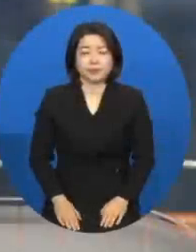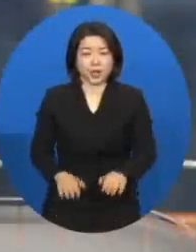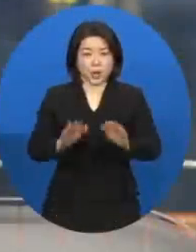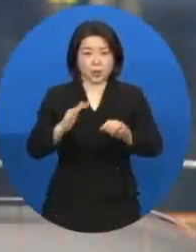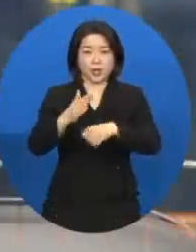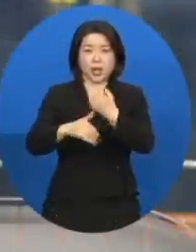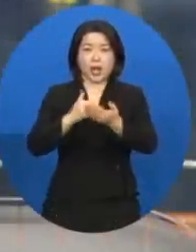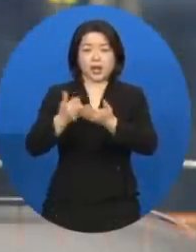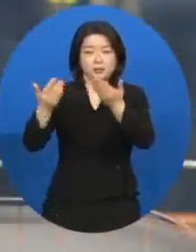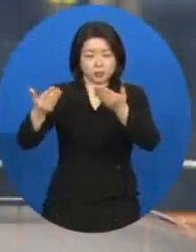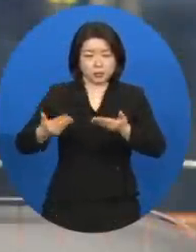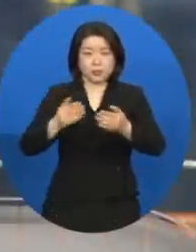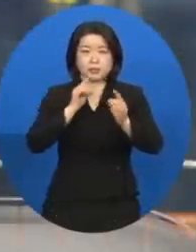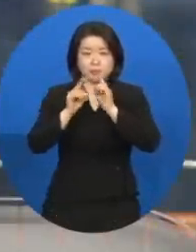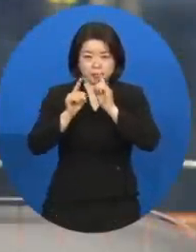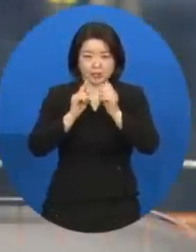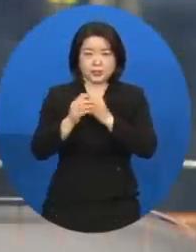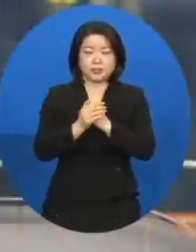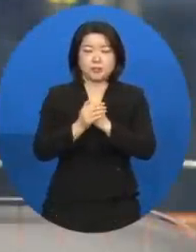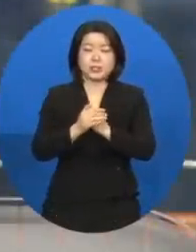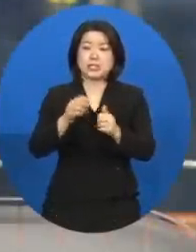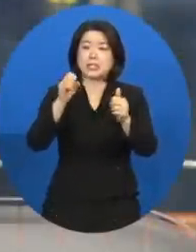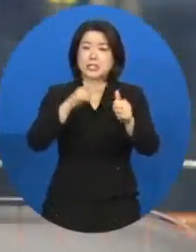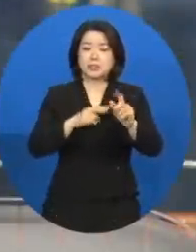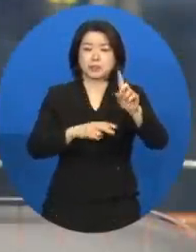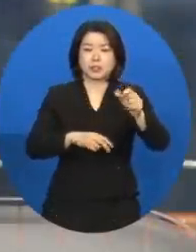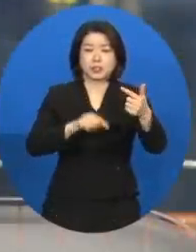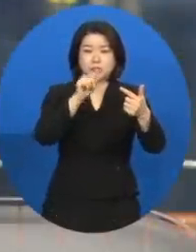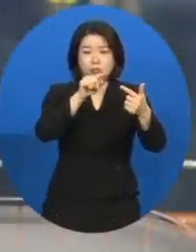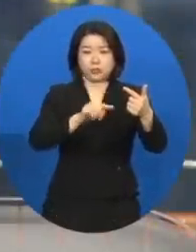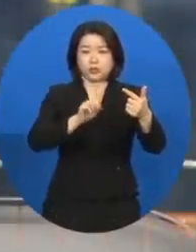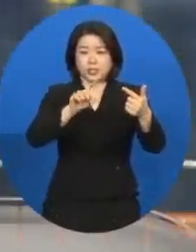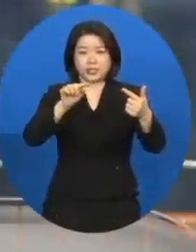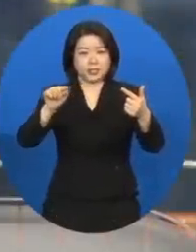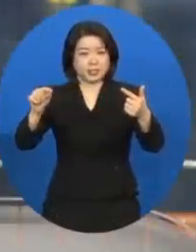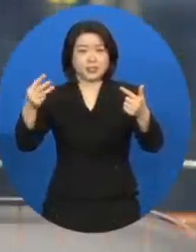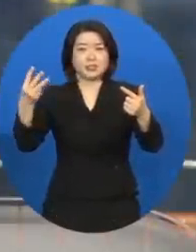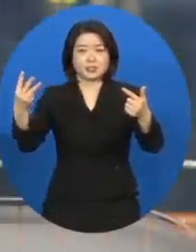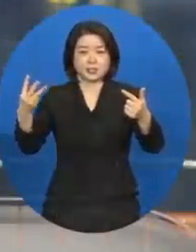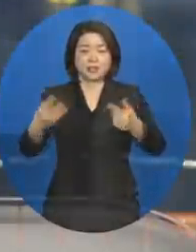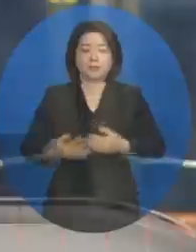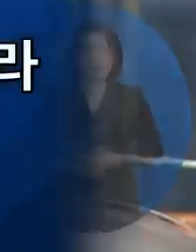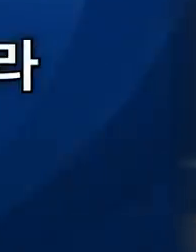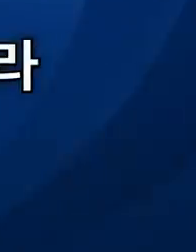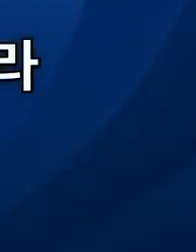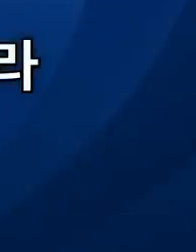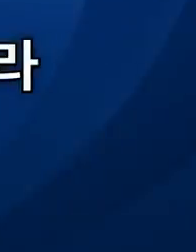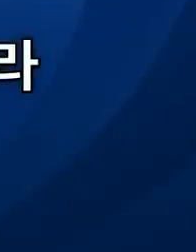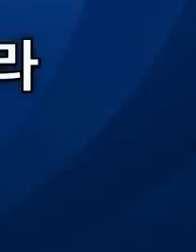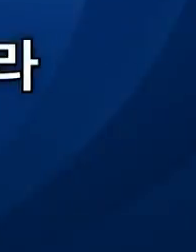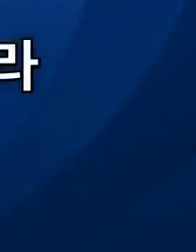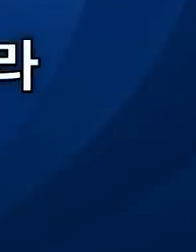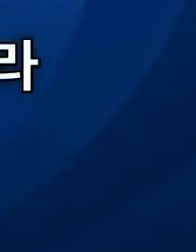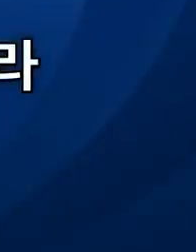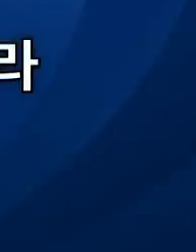오늘 하나님께서 우리에게 주신 말씀은 신명기 16장 1절부터 3절까지의 말씀입니다.